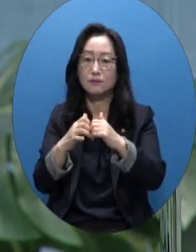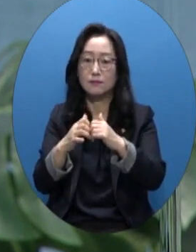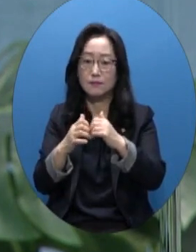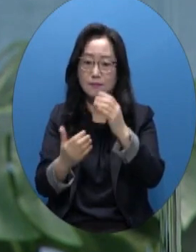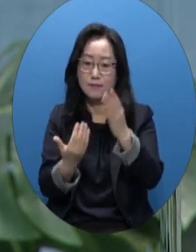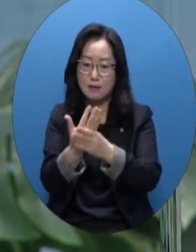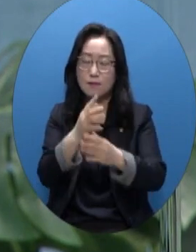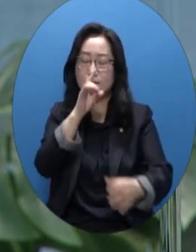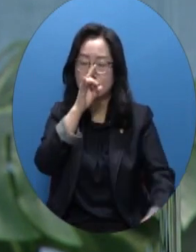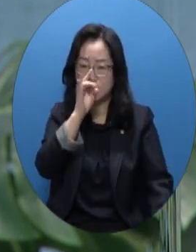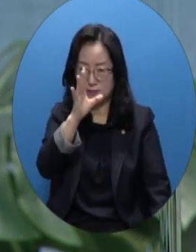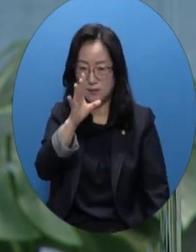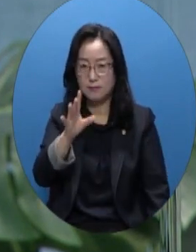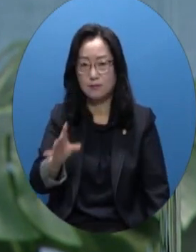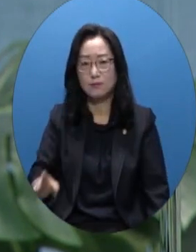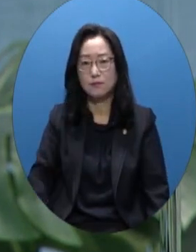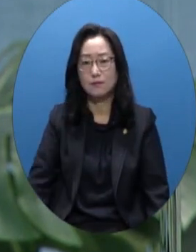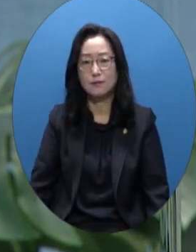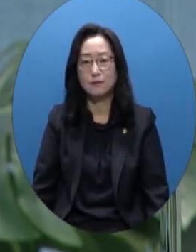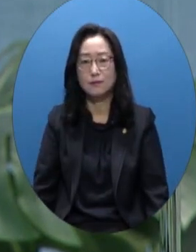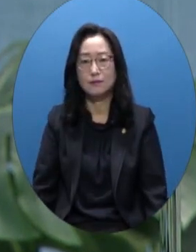일어나선 안되는 것입니다